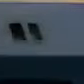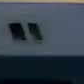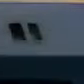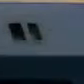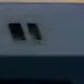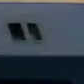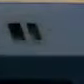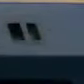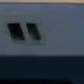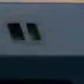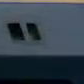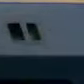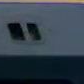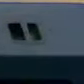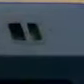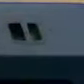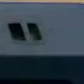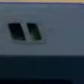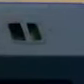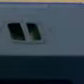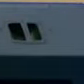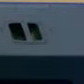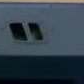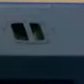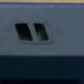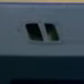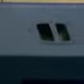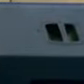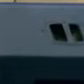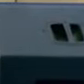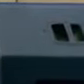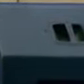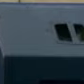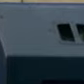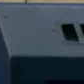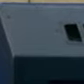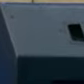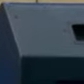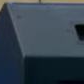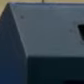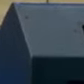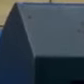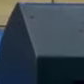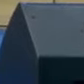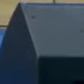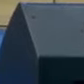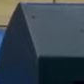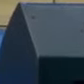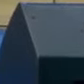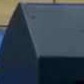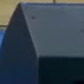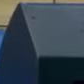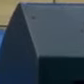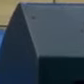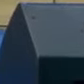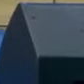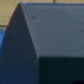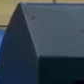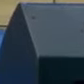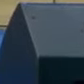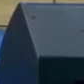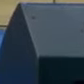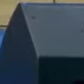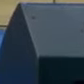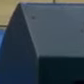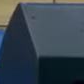vain je me suis prise sur vous les hommes et les animaux et multiplieront